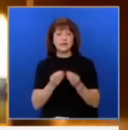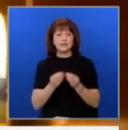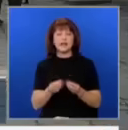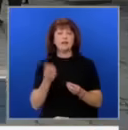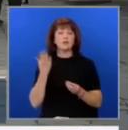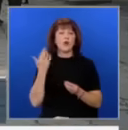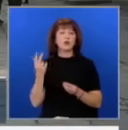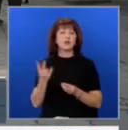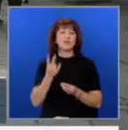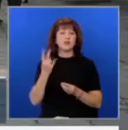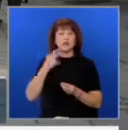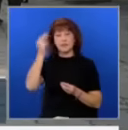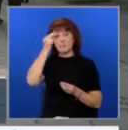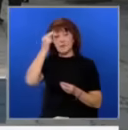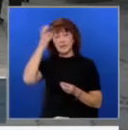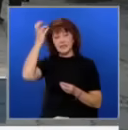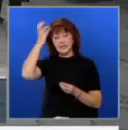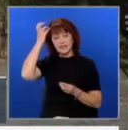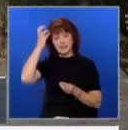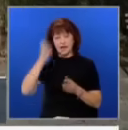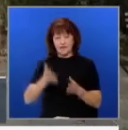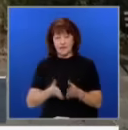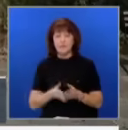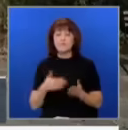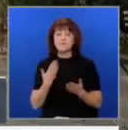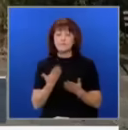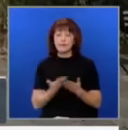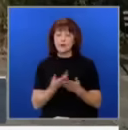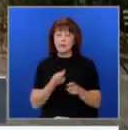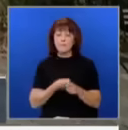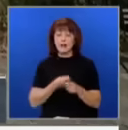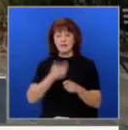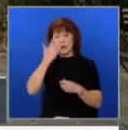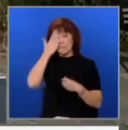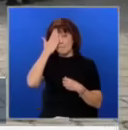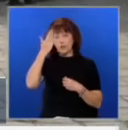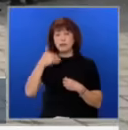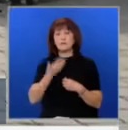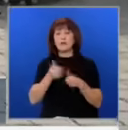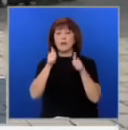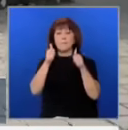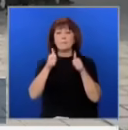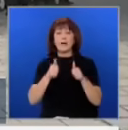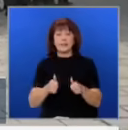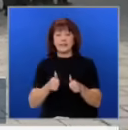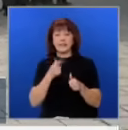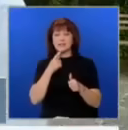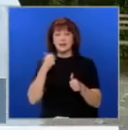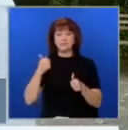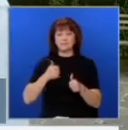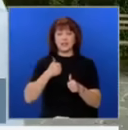на Пловдив отдадоха почет пред паметниците на прозорливия губернатор Гаврил Кръстевич и останалите герои на